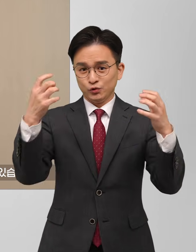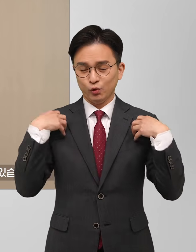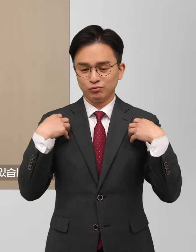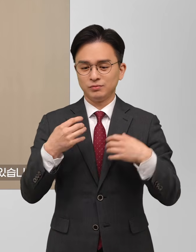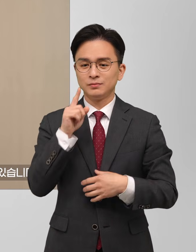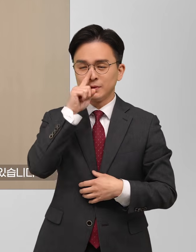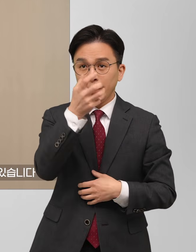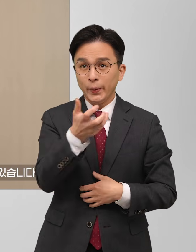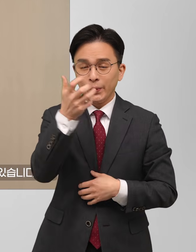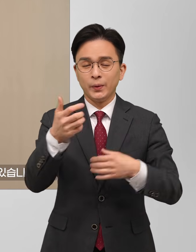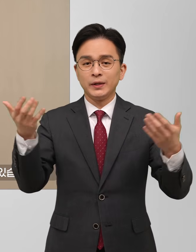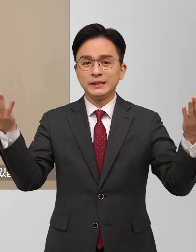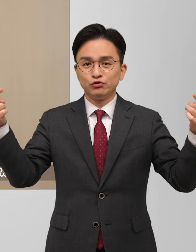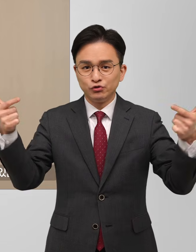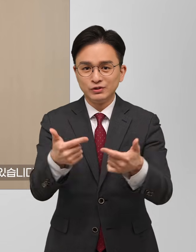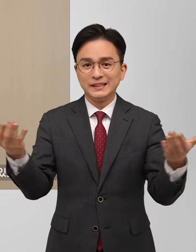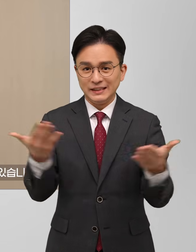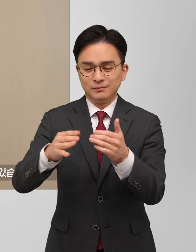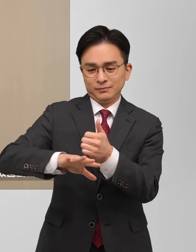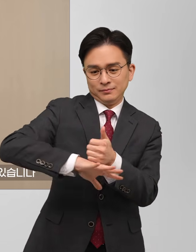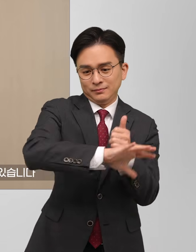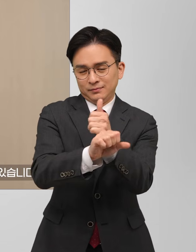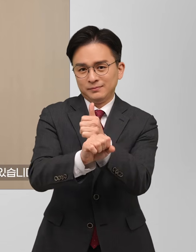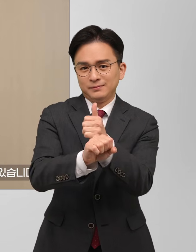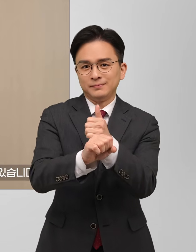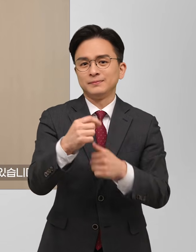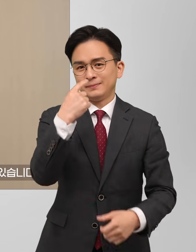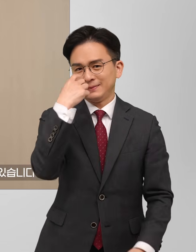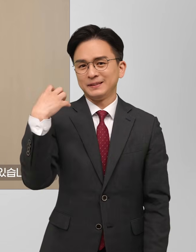타워 역할을 하고 있습니다.